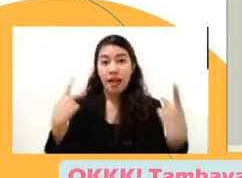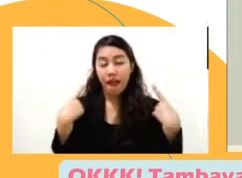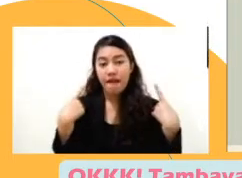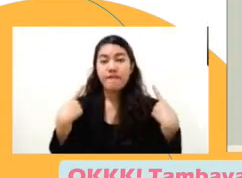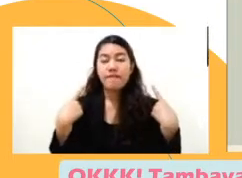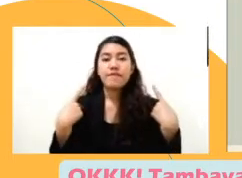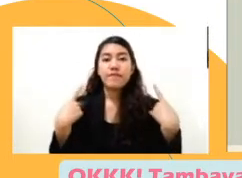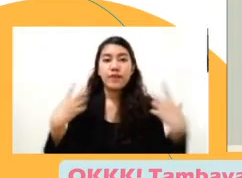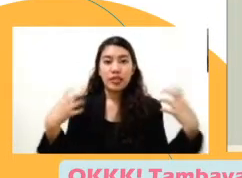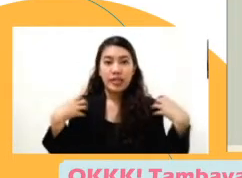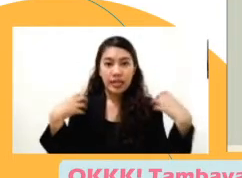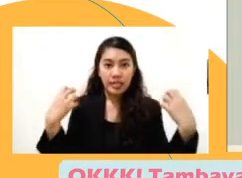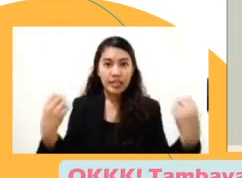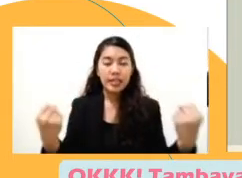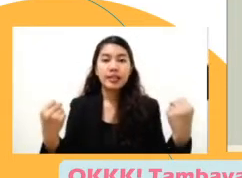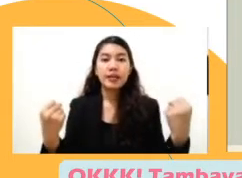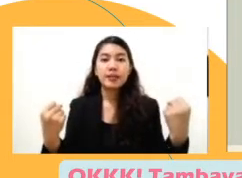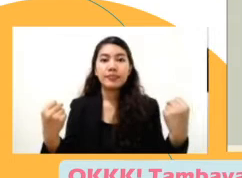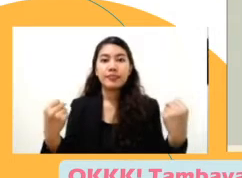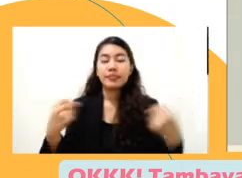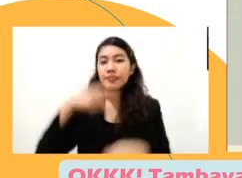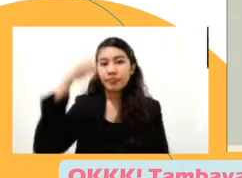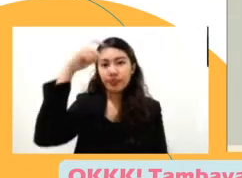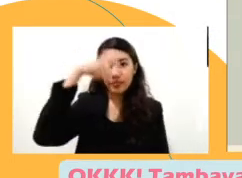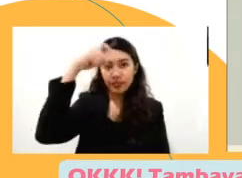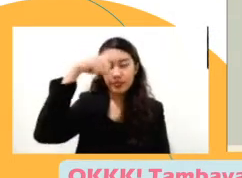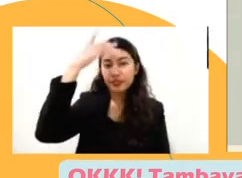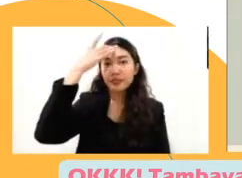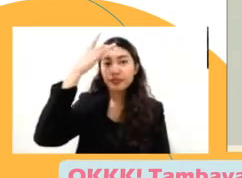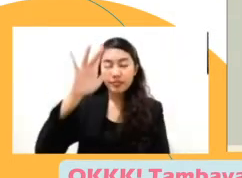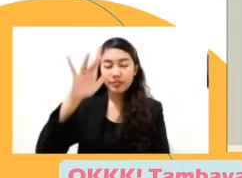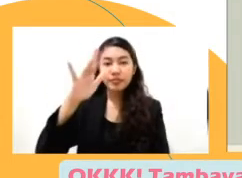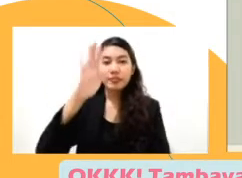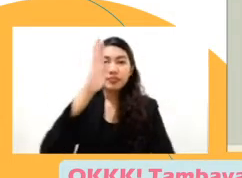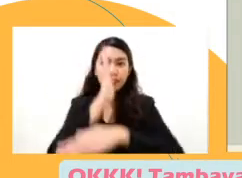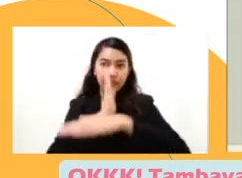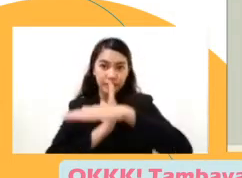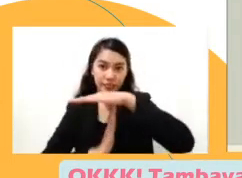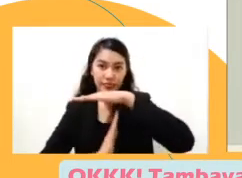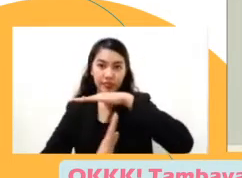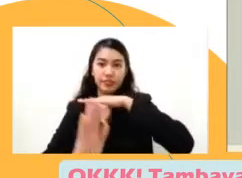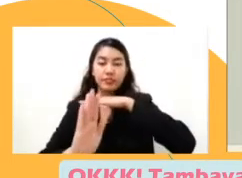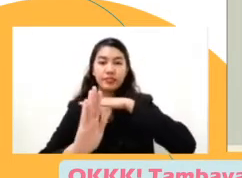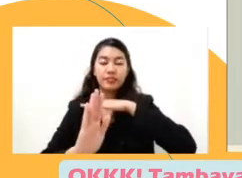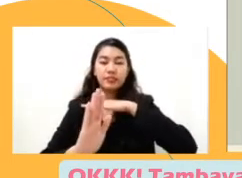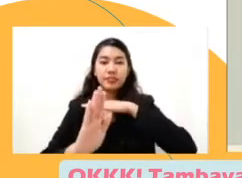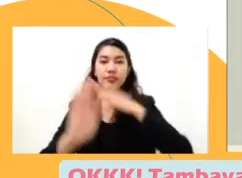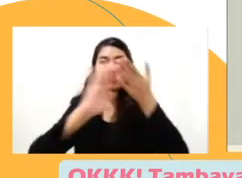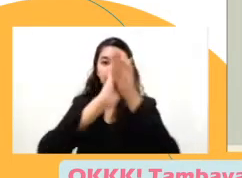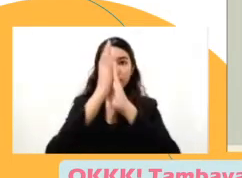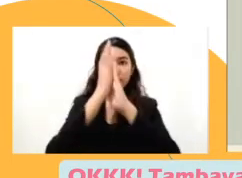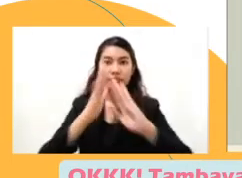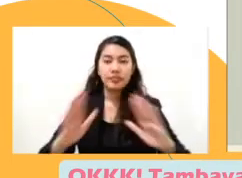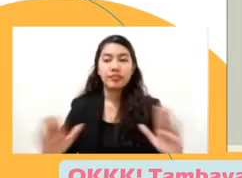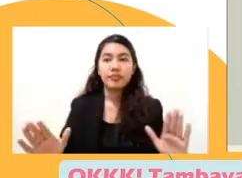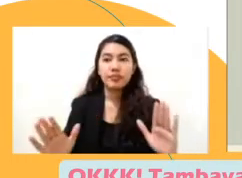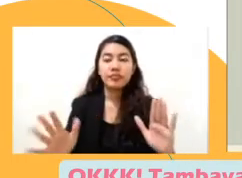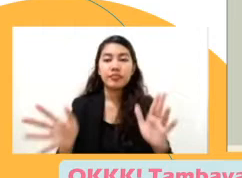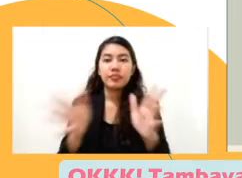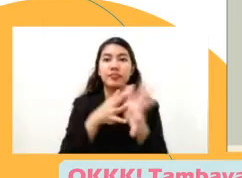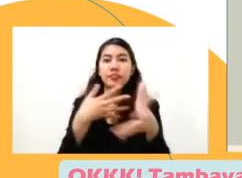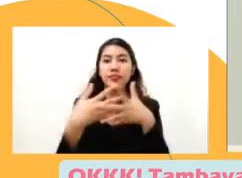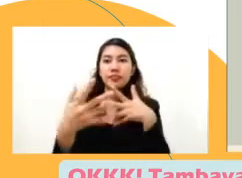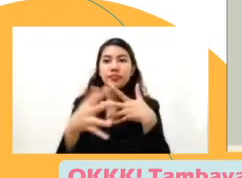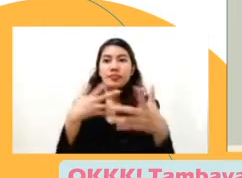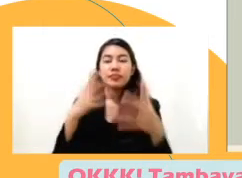kalakasan, katalinuhan, kababaan ng loob, at kapanatagan, anumang pagsubok